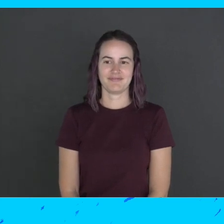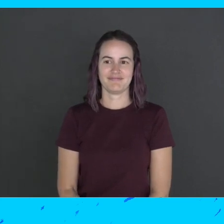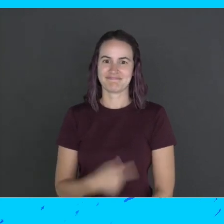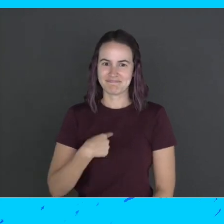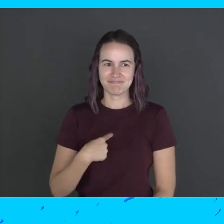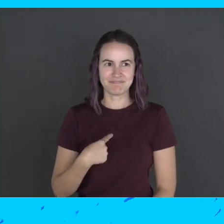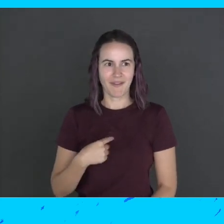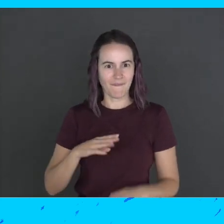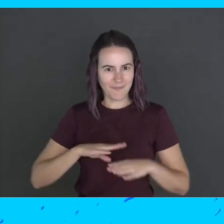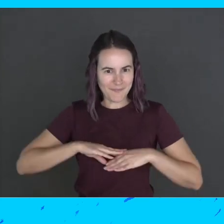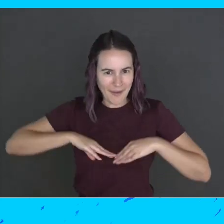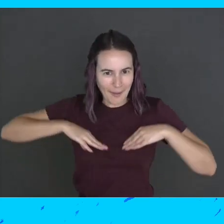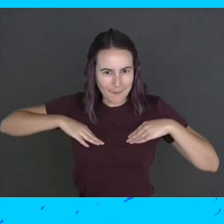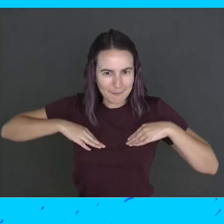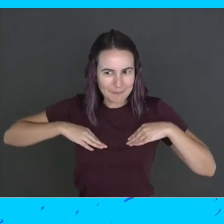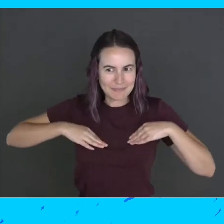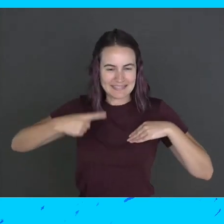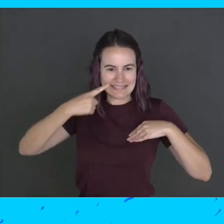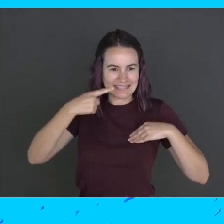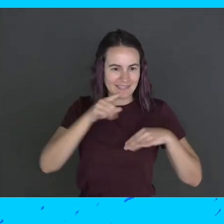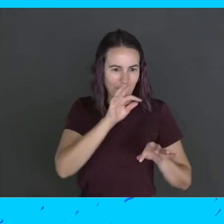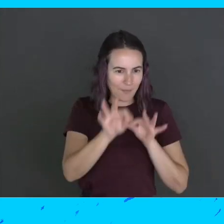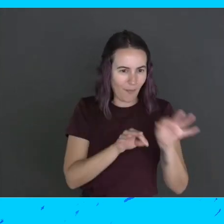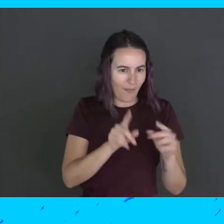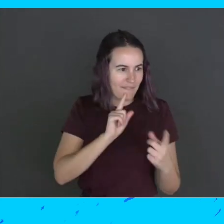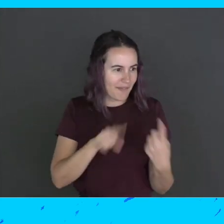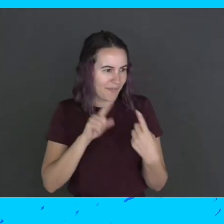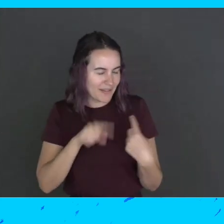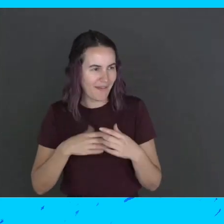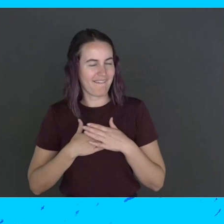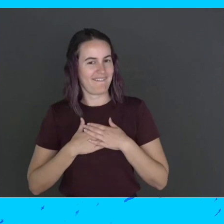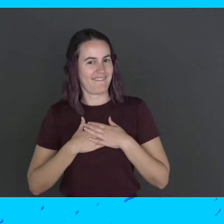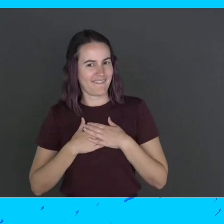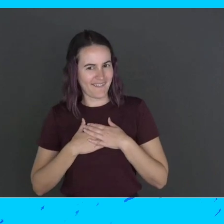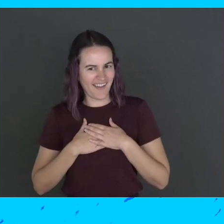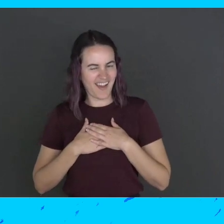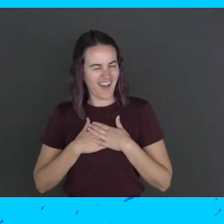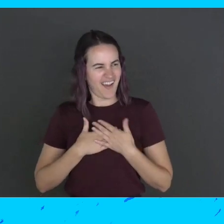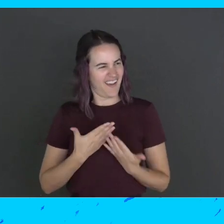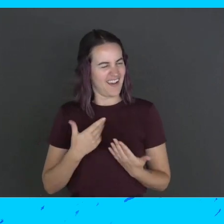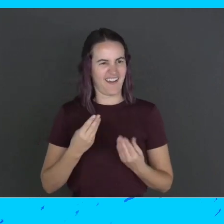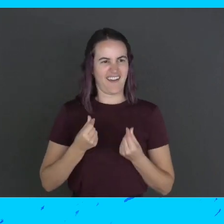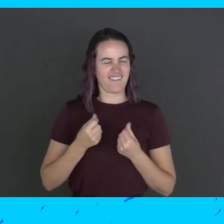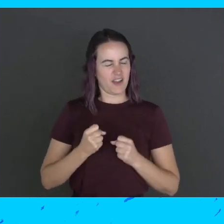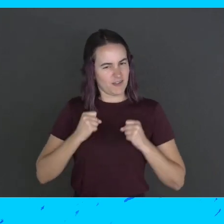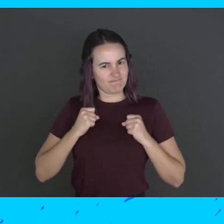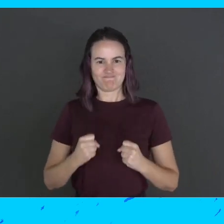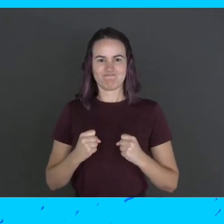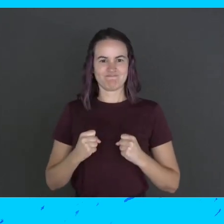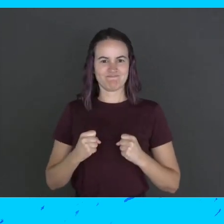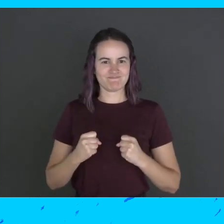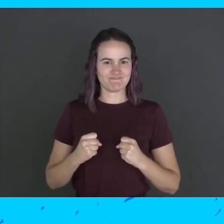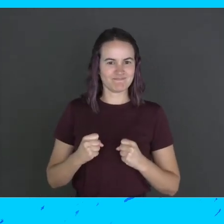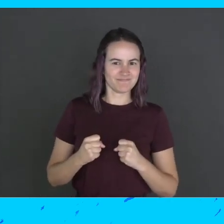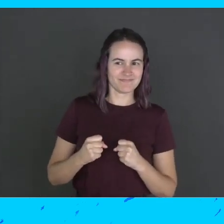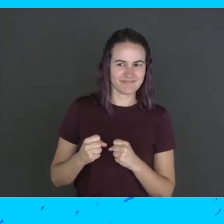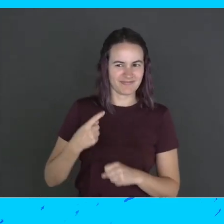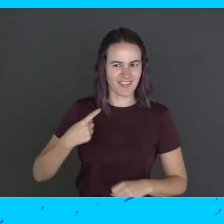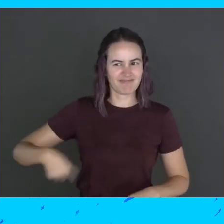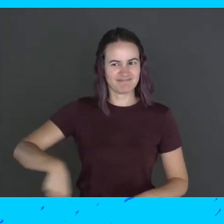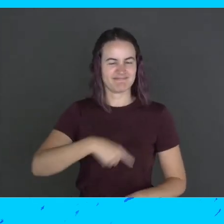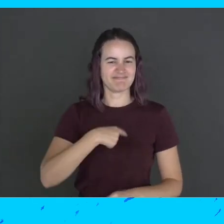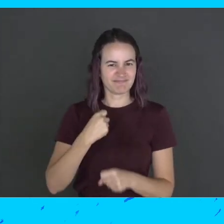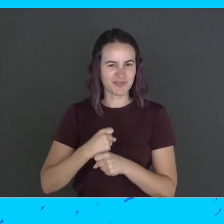je suis contente de voir le résultat de l'enquête et je me rends compte que c'est valable pour nous parce que